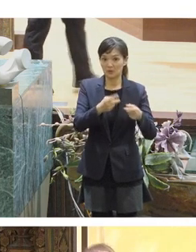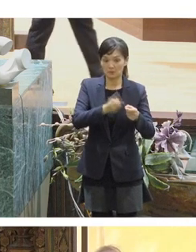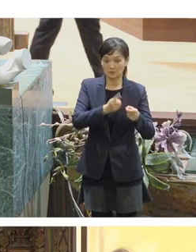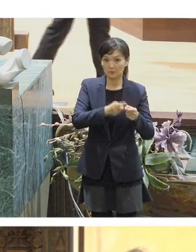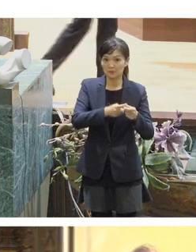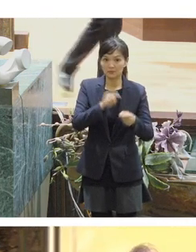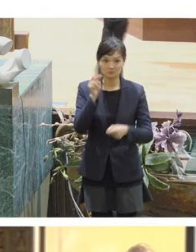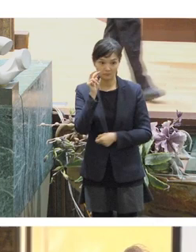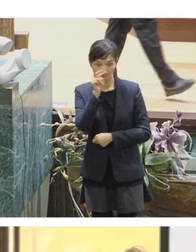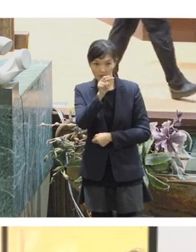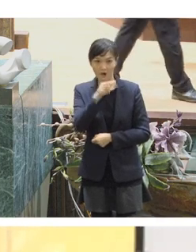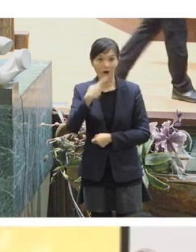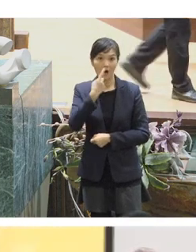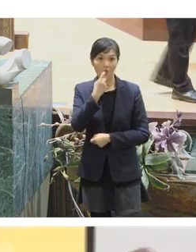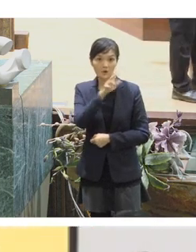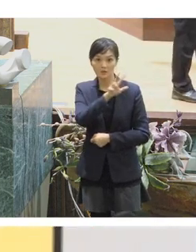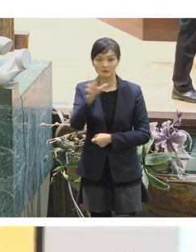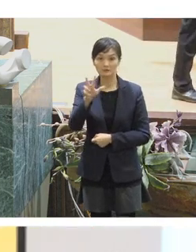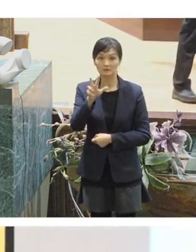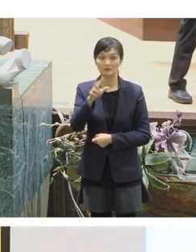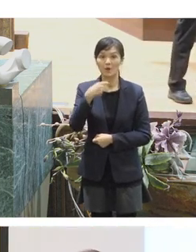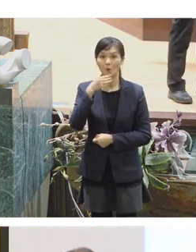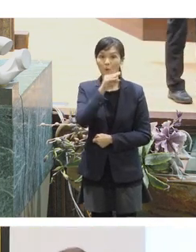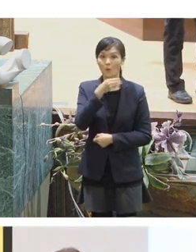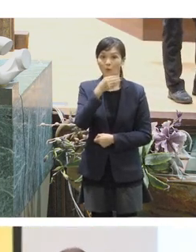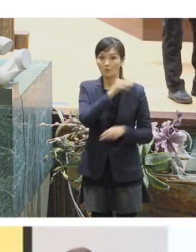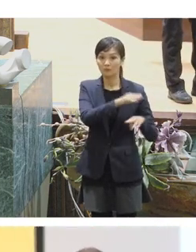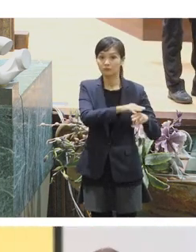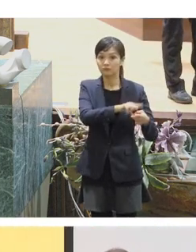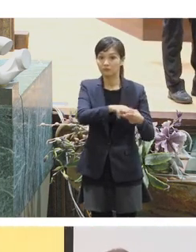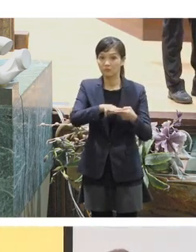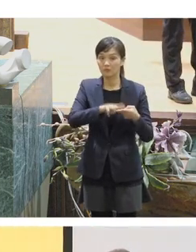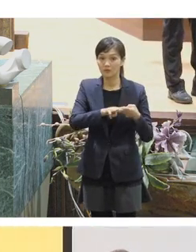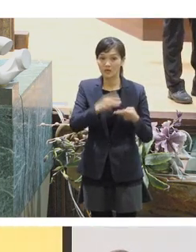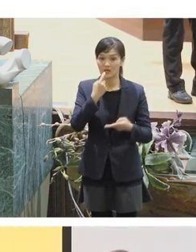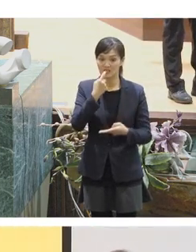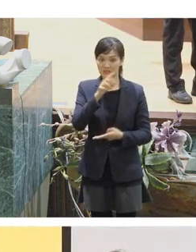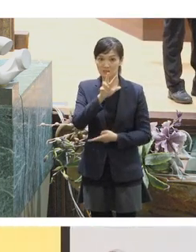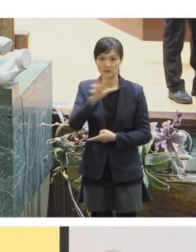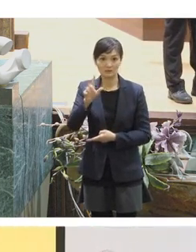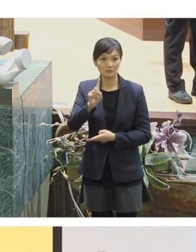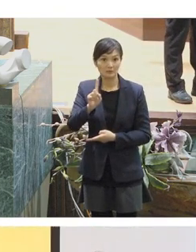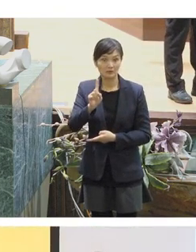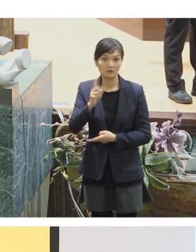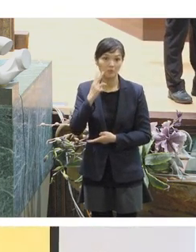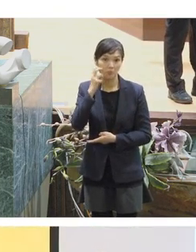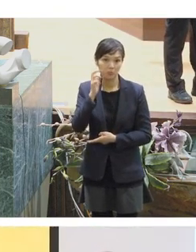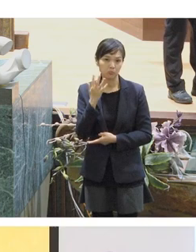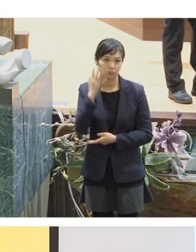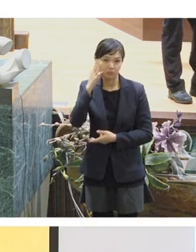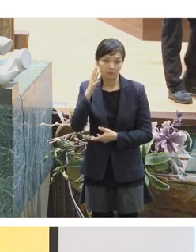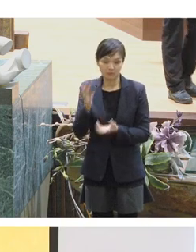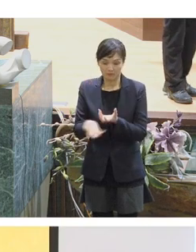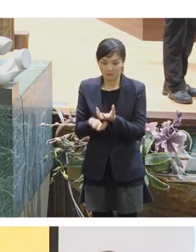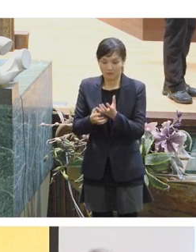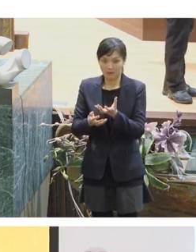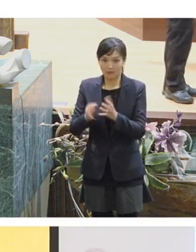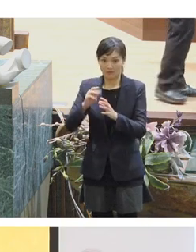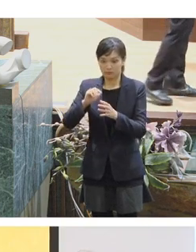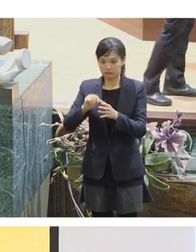色的是玉米田，那个白色的是有不锈钢炉渣，可